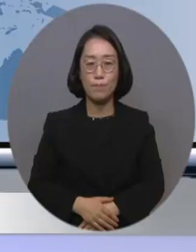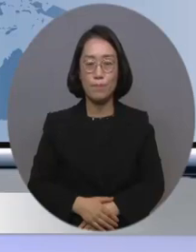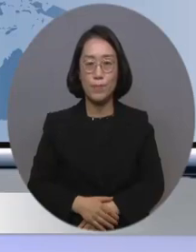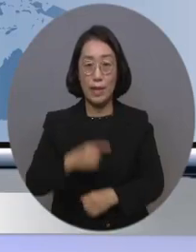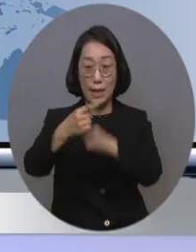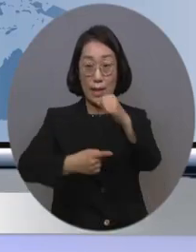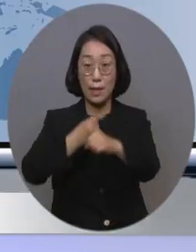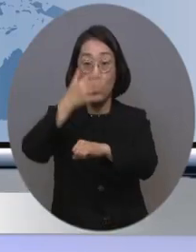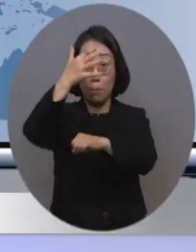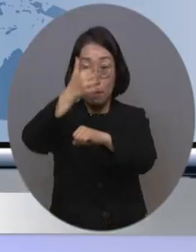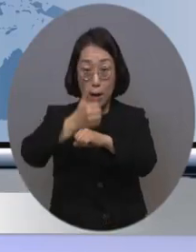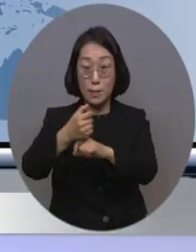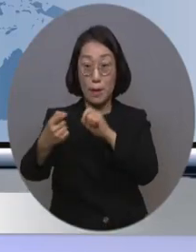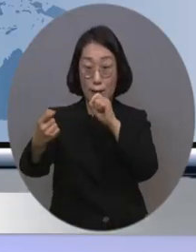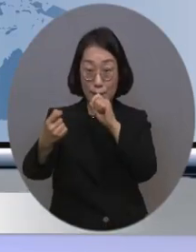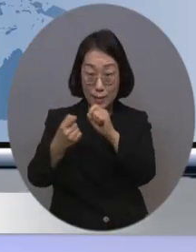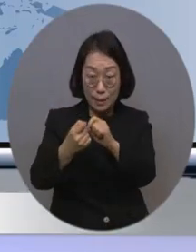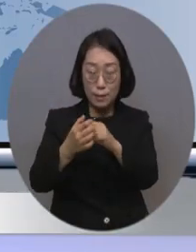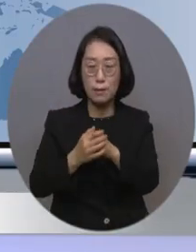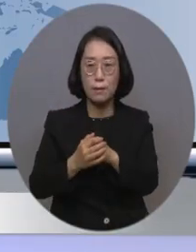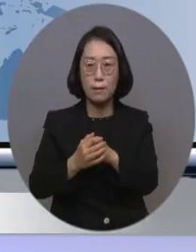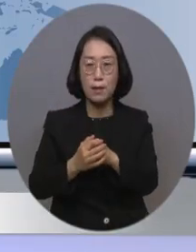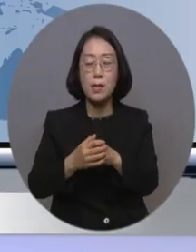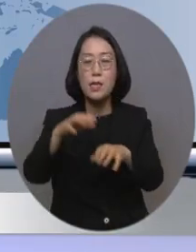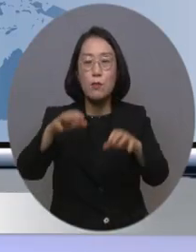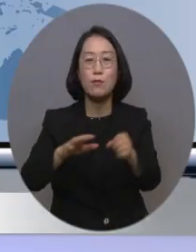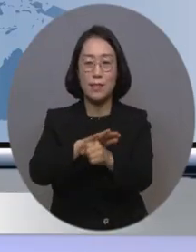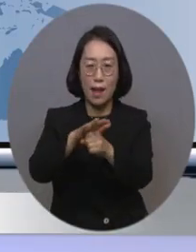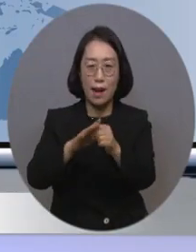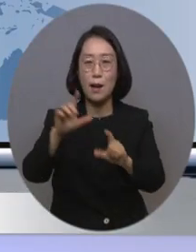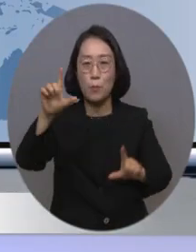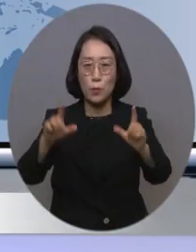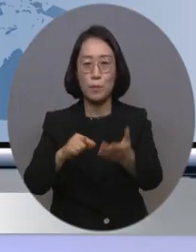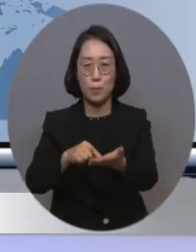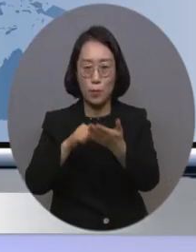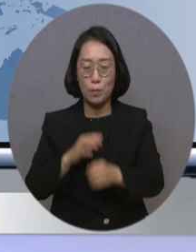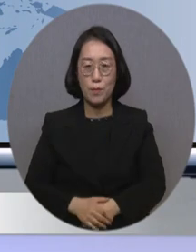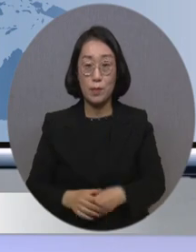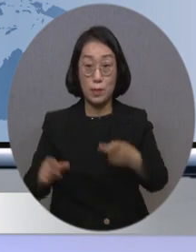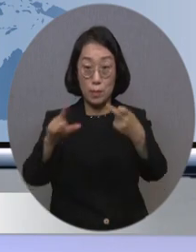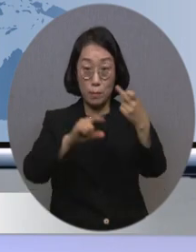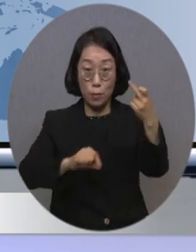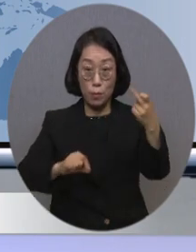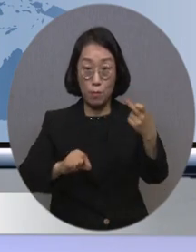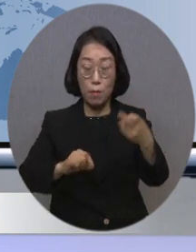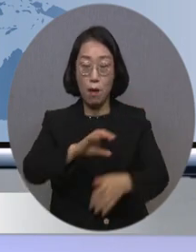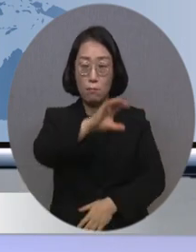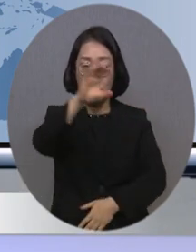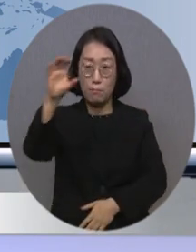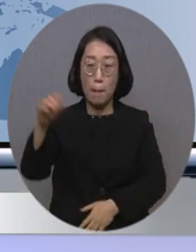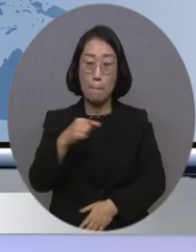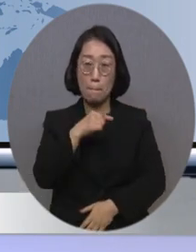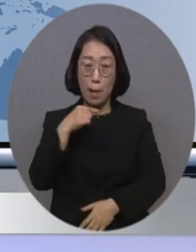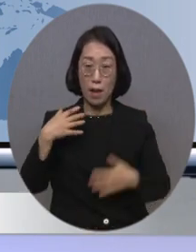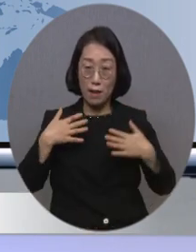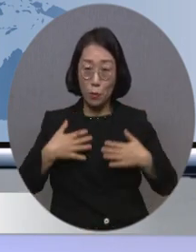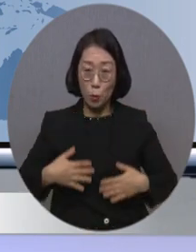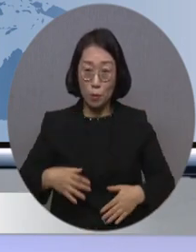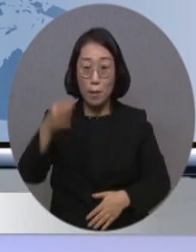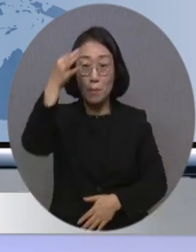연말을 맞아 곳곳에서 이웃사랑 나눔이 이어지고 있습니다. 12월 하면 산타클로스의 빨간 설렘이